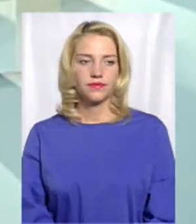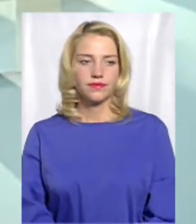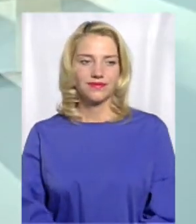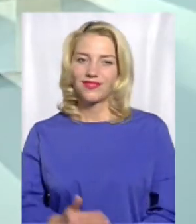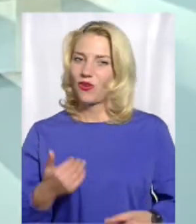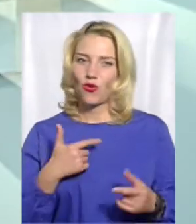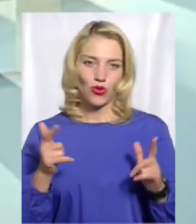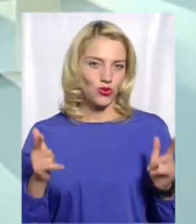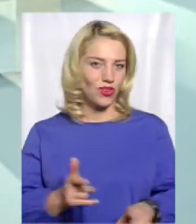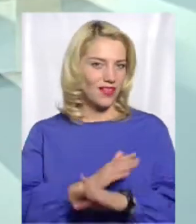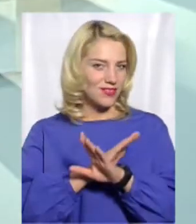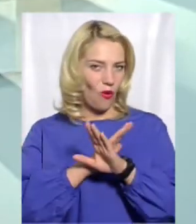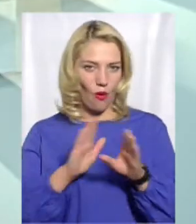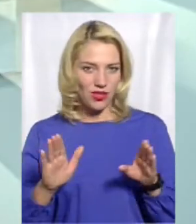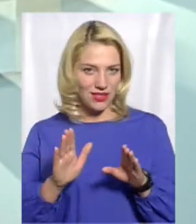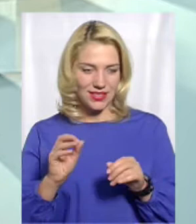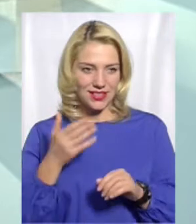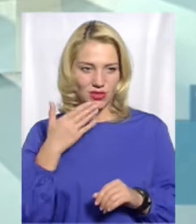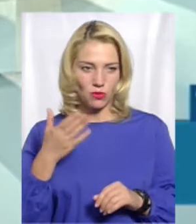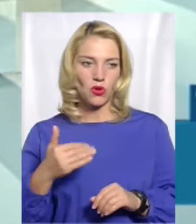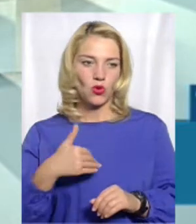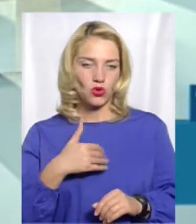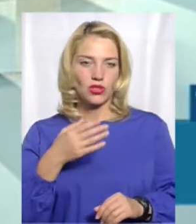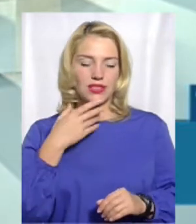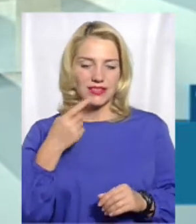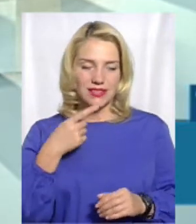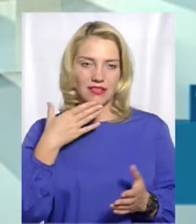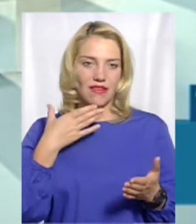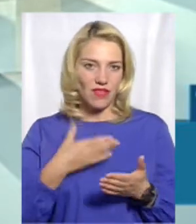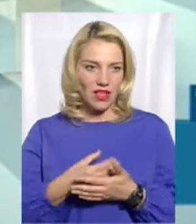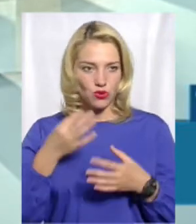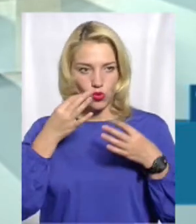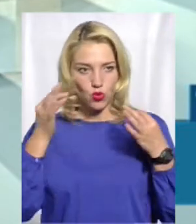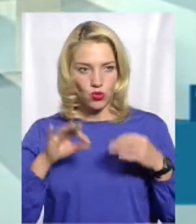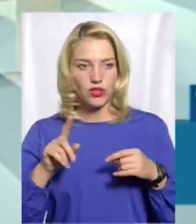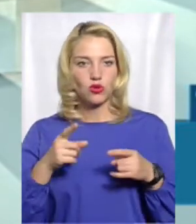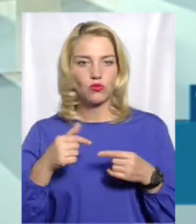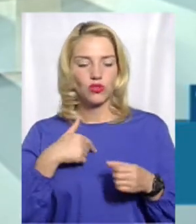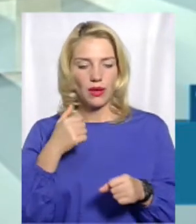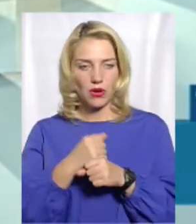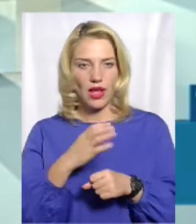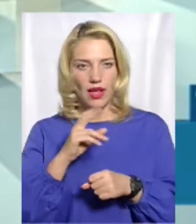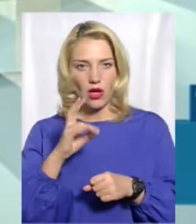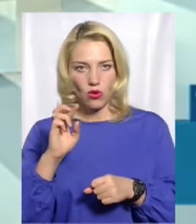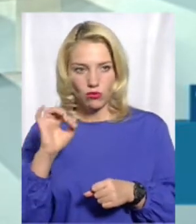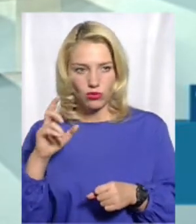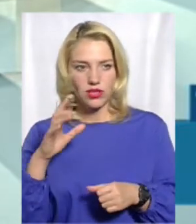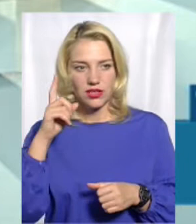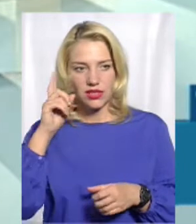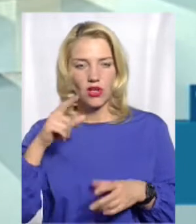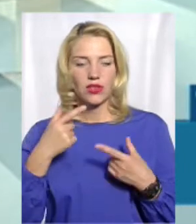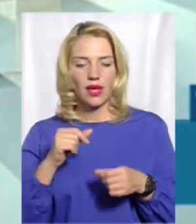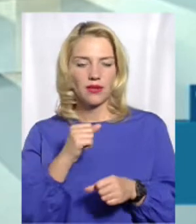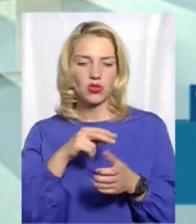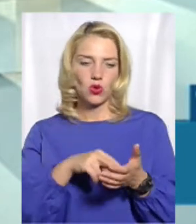не згодитися з коментарем. Хочу сказати з власного досвіду, так як я безпосередньо працюю з екобусом, знаю, як він працює, де